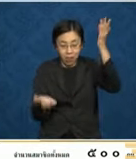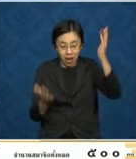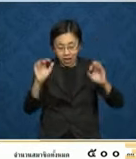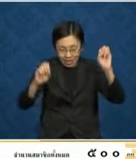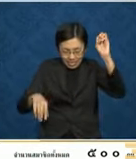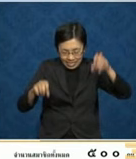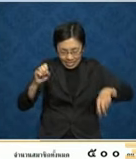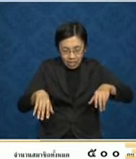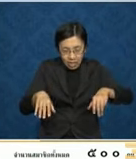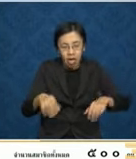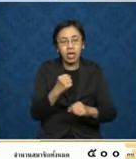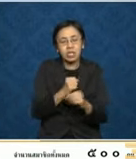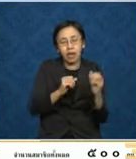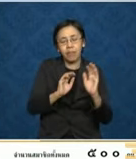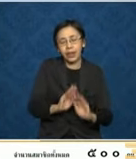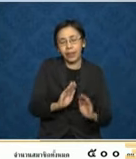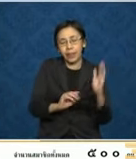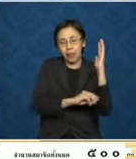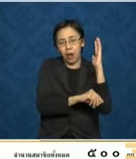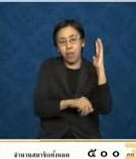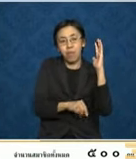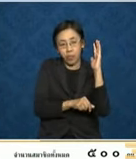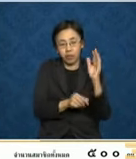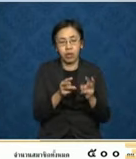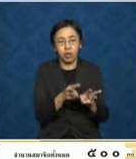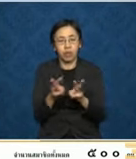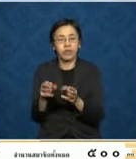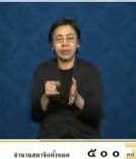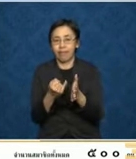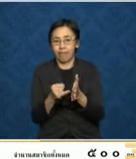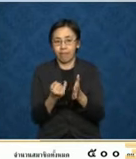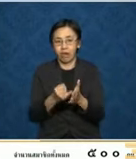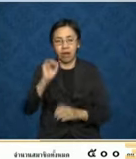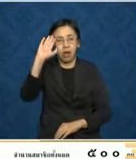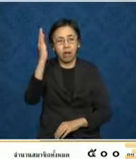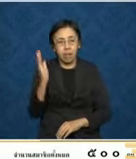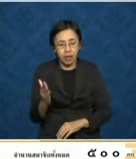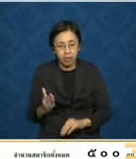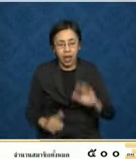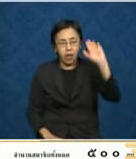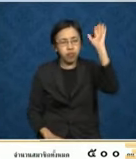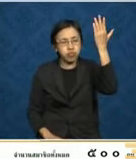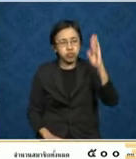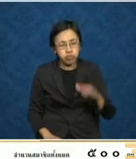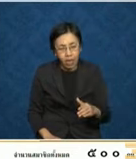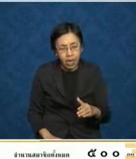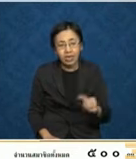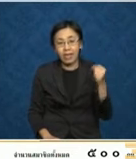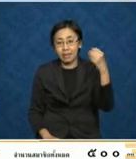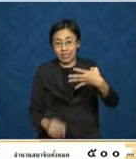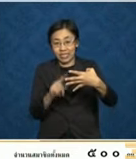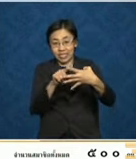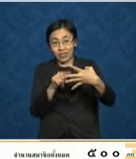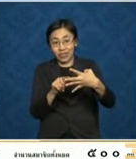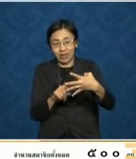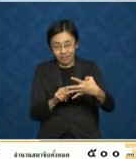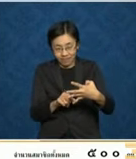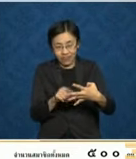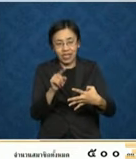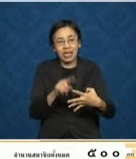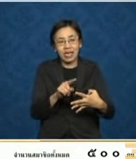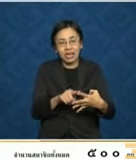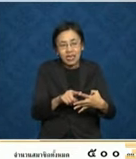มาทำเป็นปุ๋ยหมักนะคะวิธีทำก็ง่ายๆค่ะนำใบไม้หรือว่าใบยางนาเนี่ย4ส่วนนะคะผสมเข้ากับมูลสั